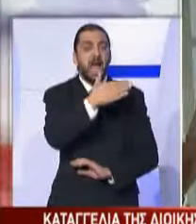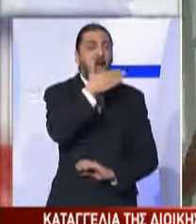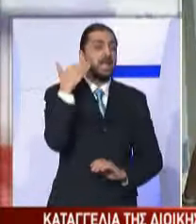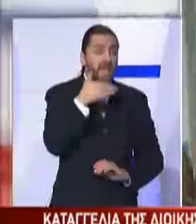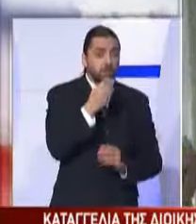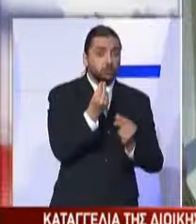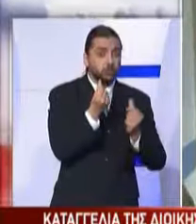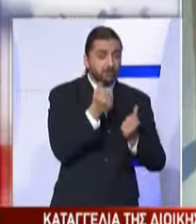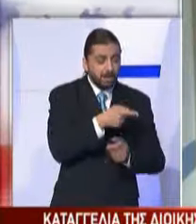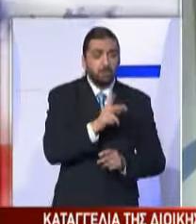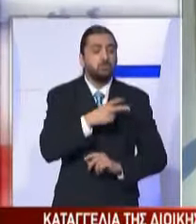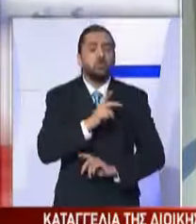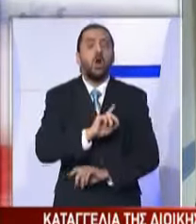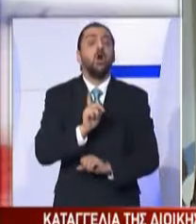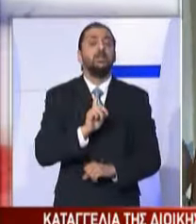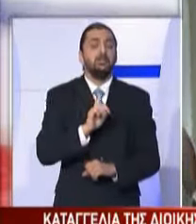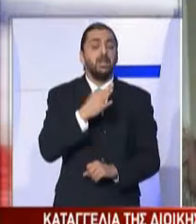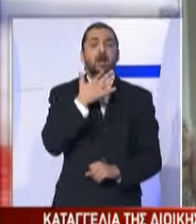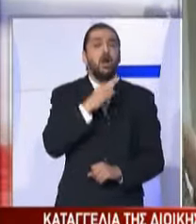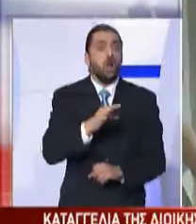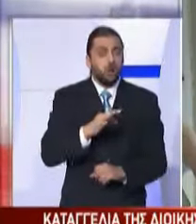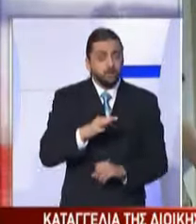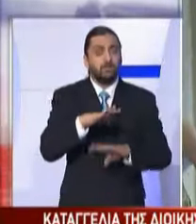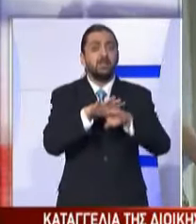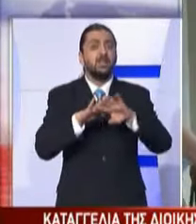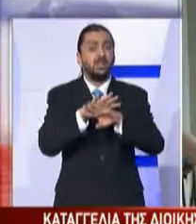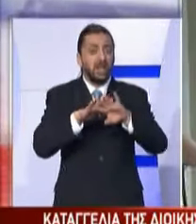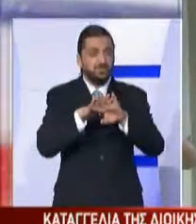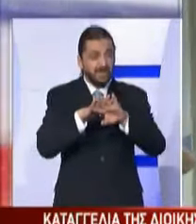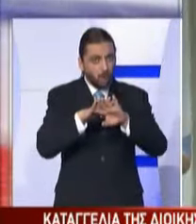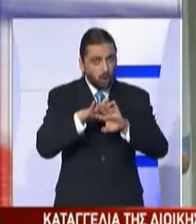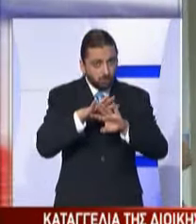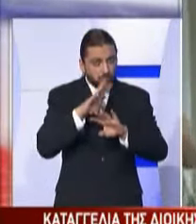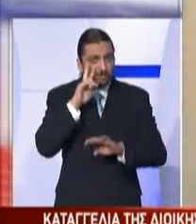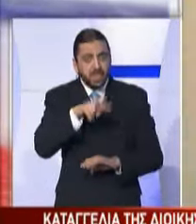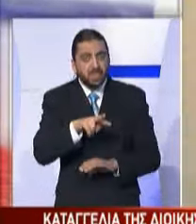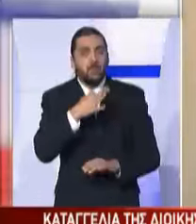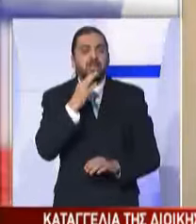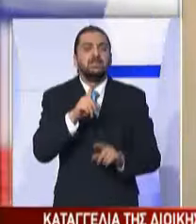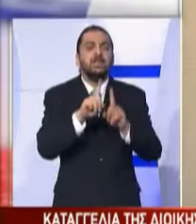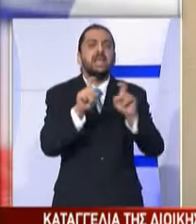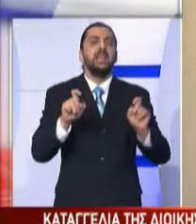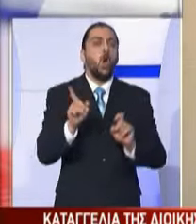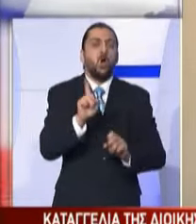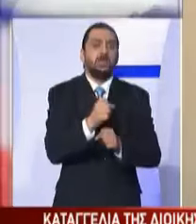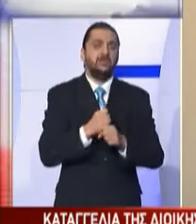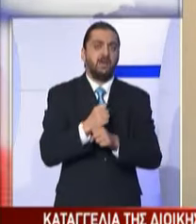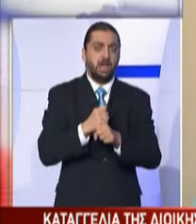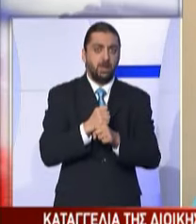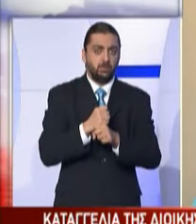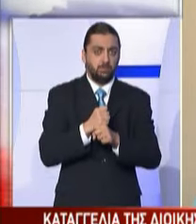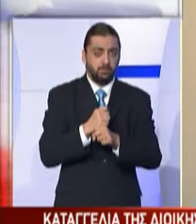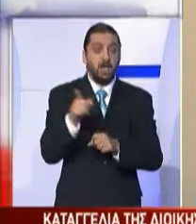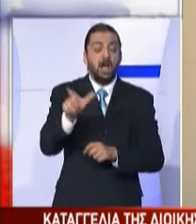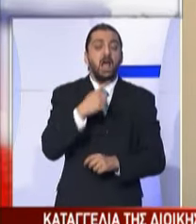ορθή, διότι αντιμετώπισε την προμήθεια φίλτρων νεμοκάθαρσης σαν αναλώσιμο υλικό και όχι σαν φάρμακο. Δυστυχώς η διοίκηση του